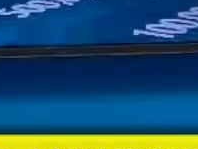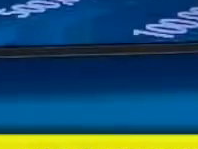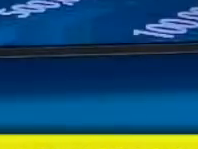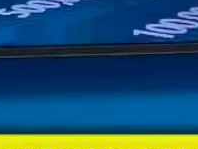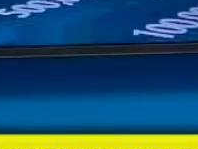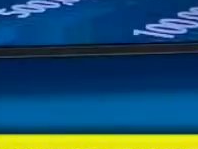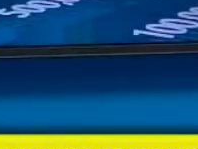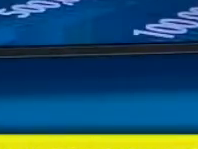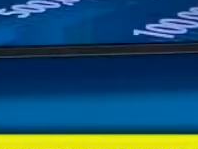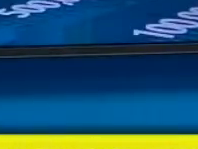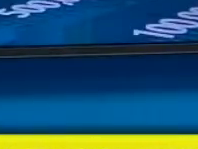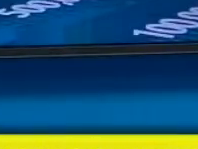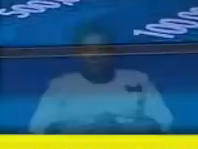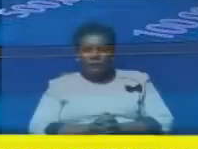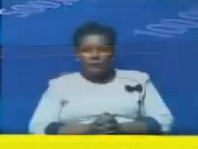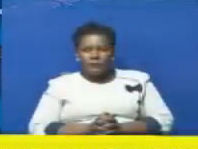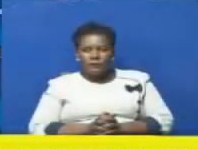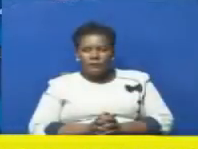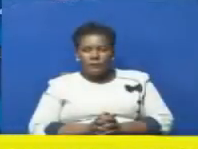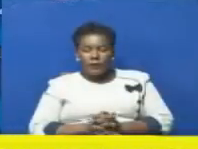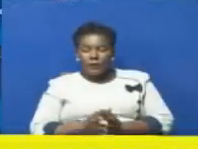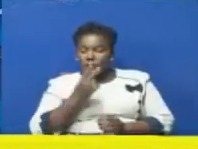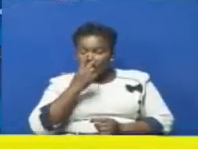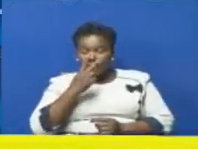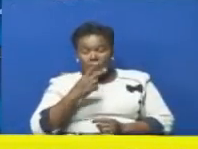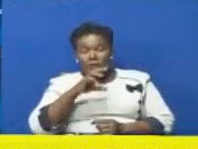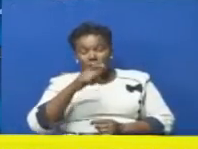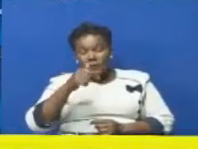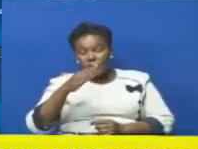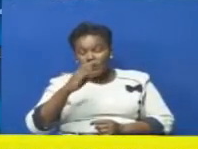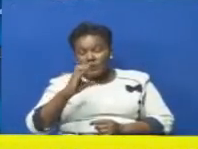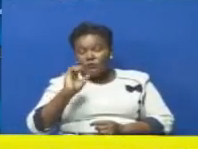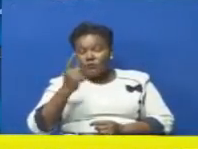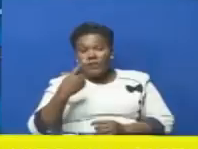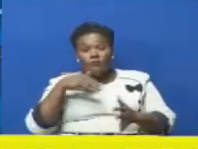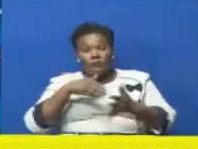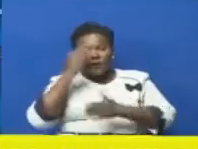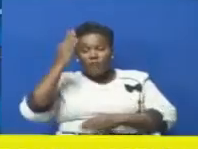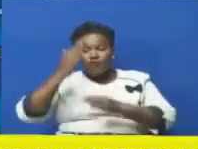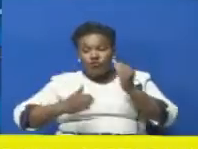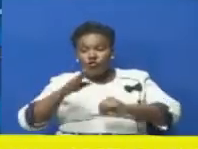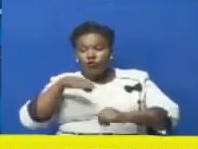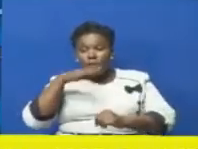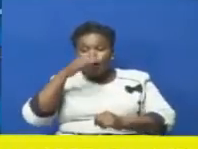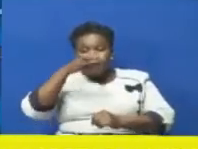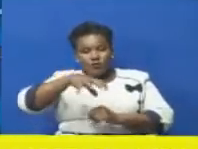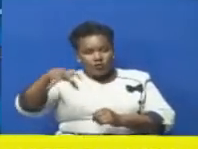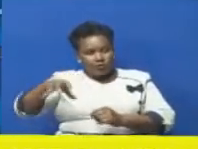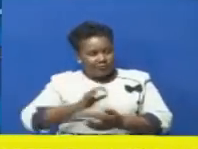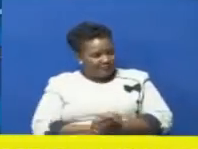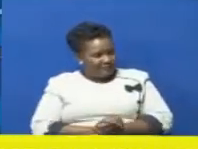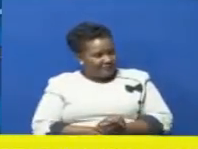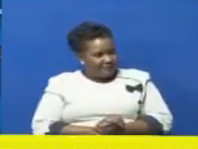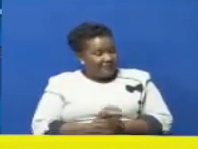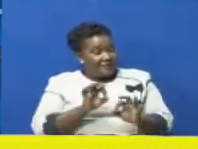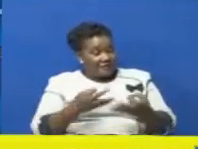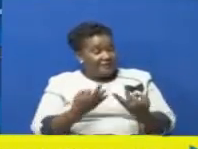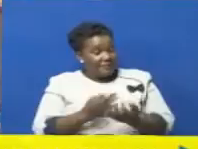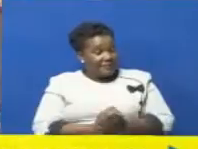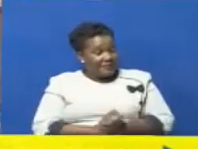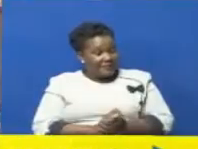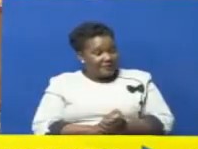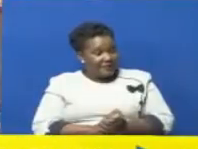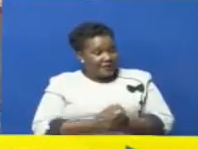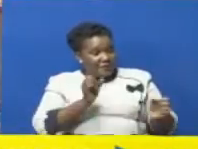Na mtazamaji wa TBC1, ni mwisho wa sokoni kwa Jumanne ya leo. Vipi Paulo, inabidi